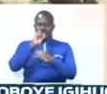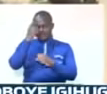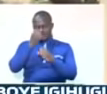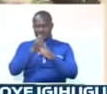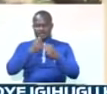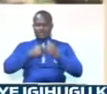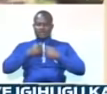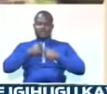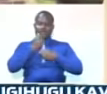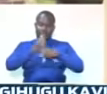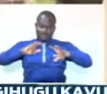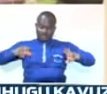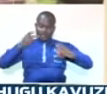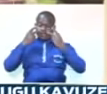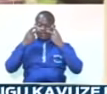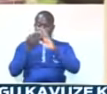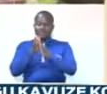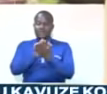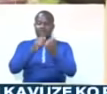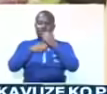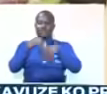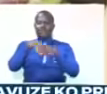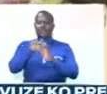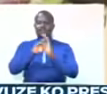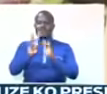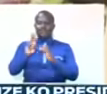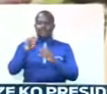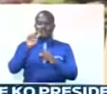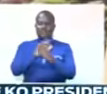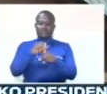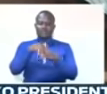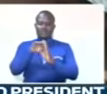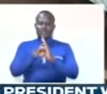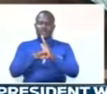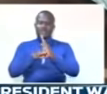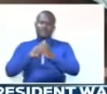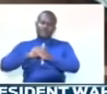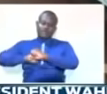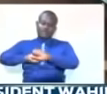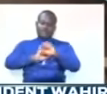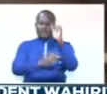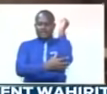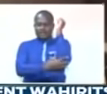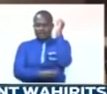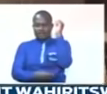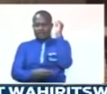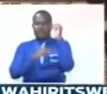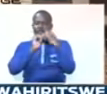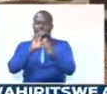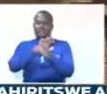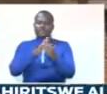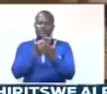isesengura ikareba abagenerwa bikorwa bari muri gahunda ya VUP cyane cyane muri izi gahunda zo kurengera abatishoboye. Abatujuje